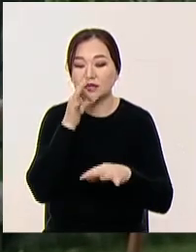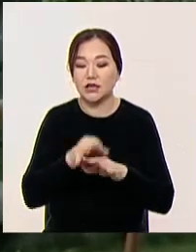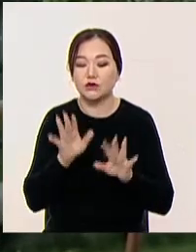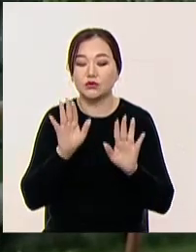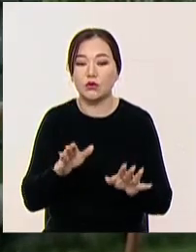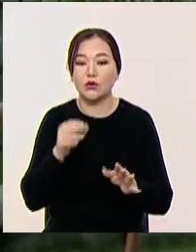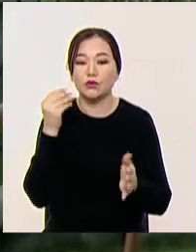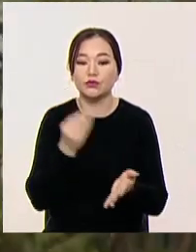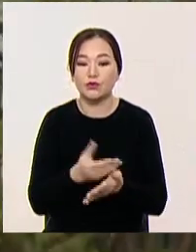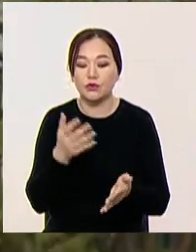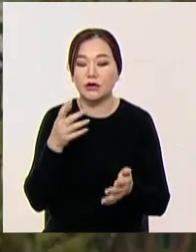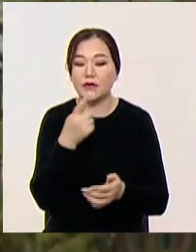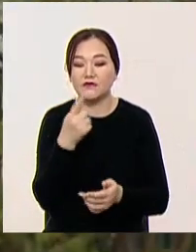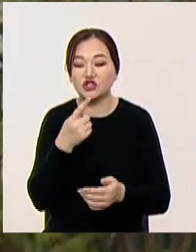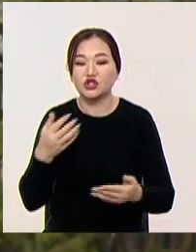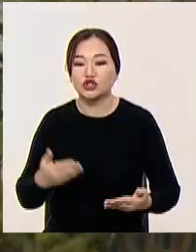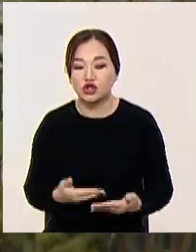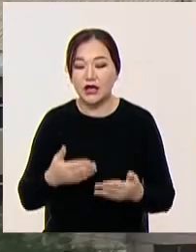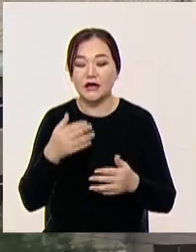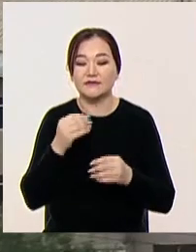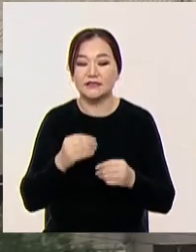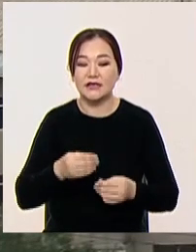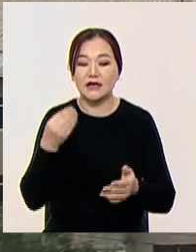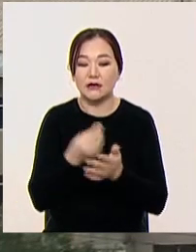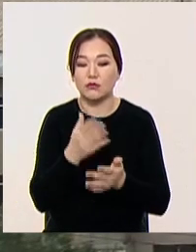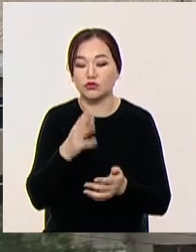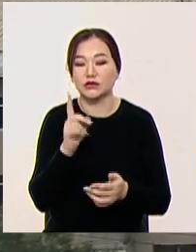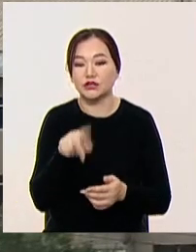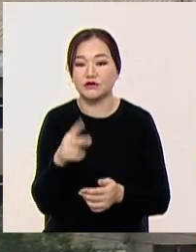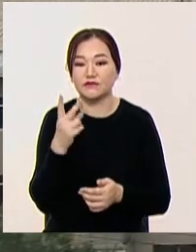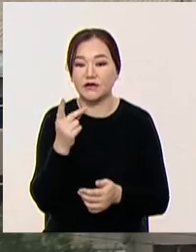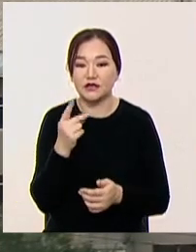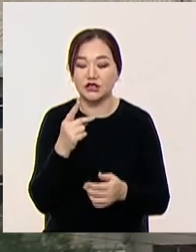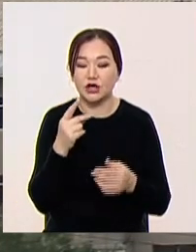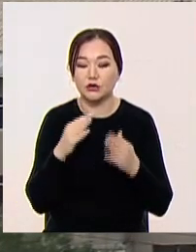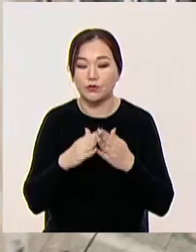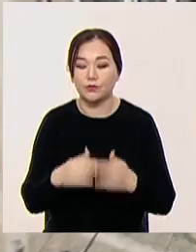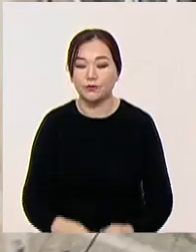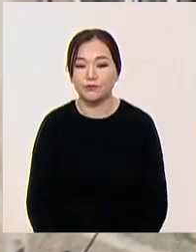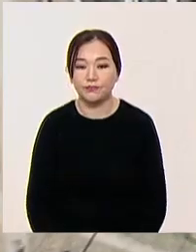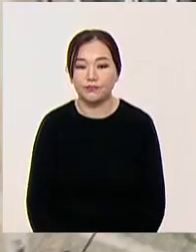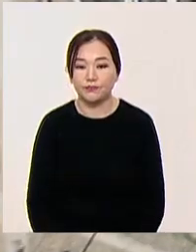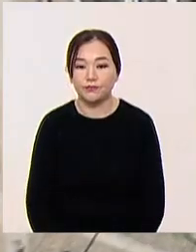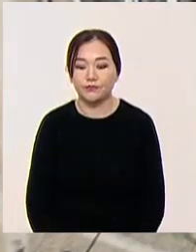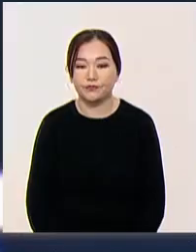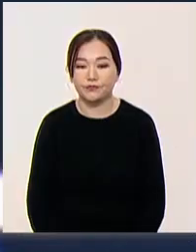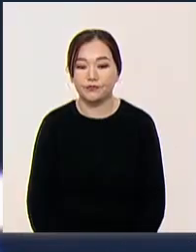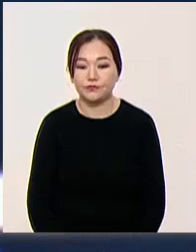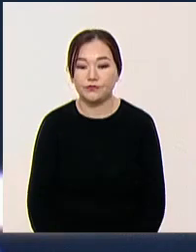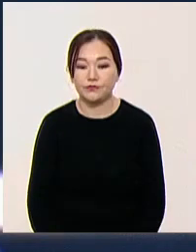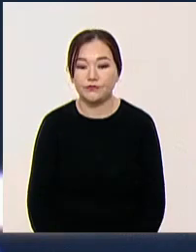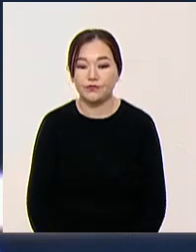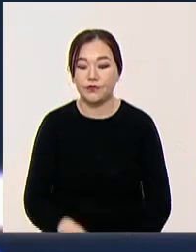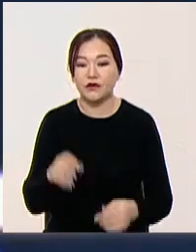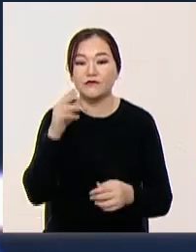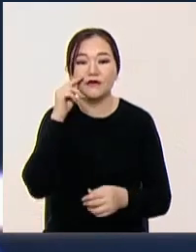что при удорожании первичного жилья цены взлетят и на вторичное. Еламан Раймбек, Влад Шишко, Информбюро.